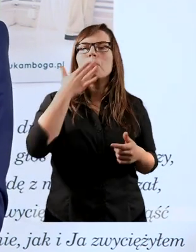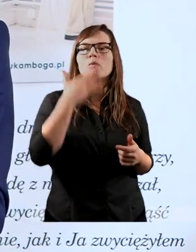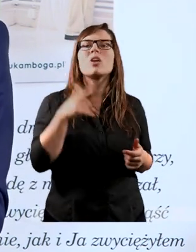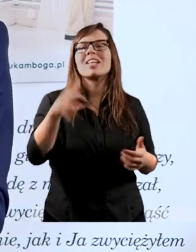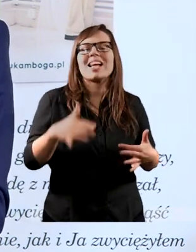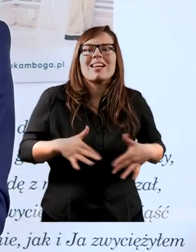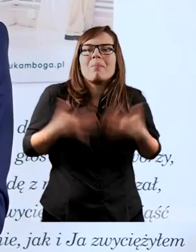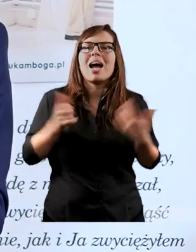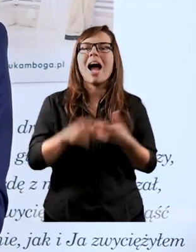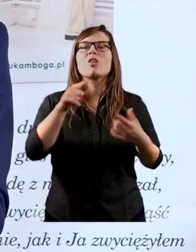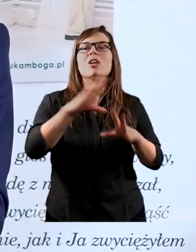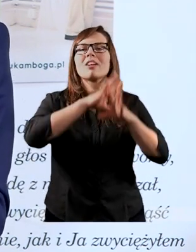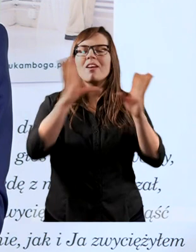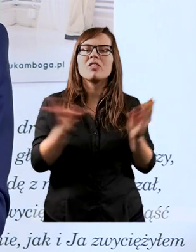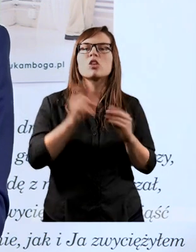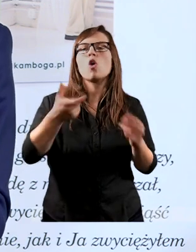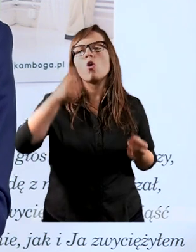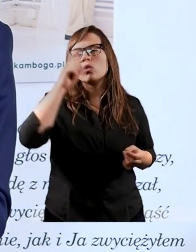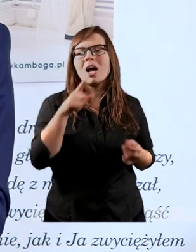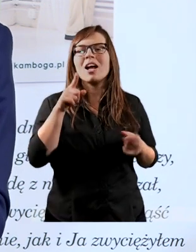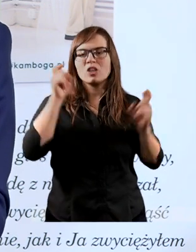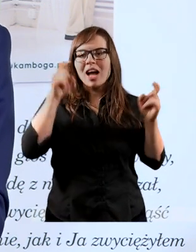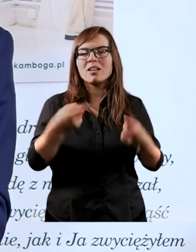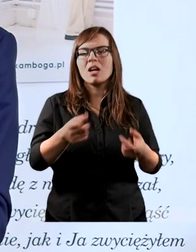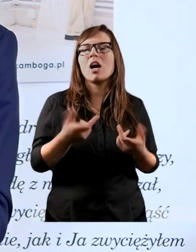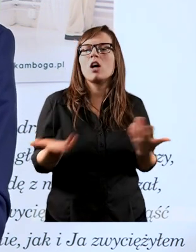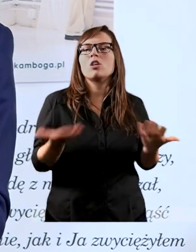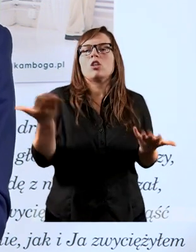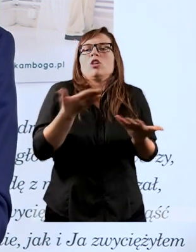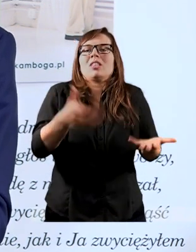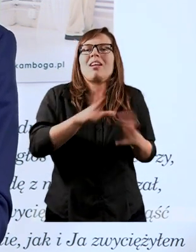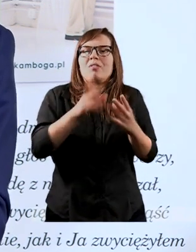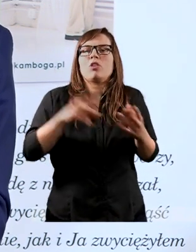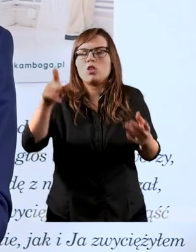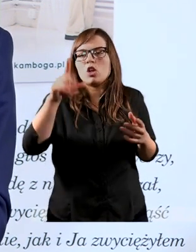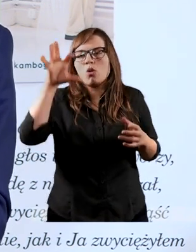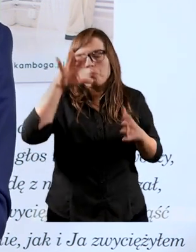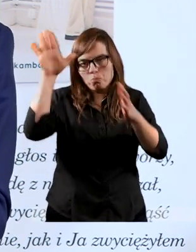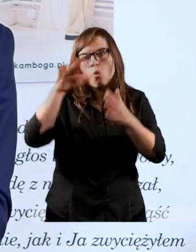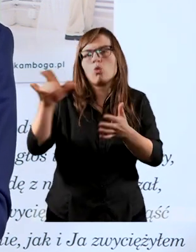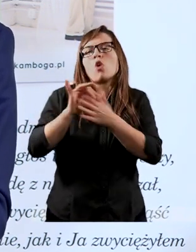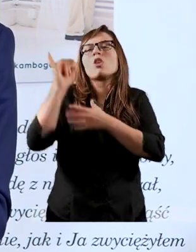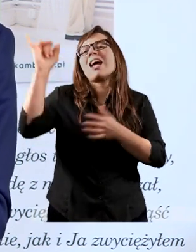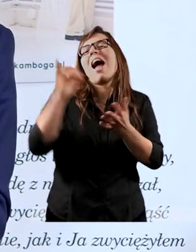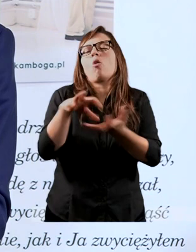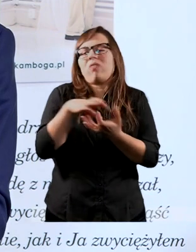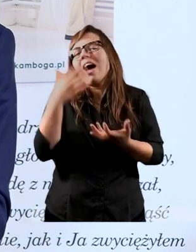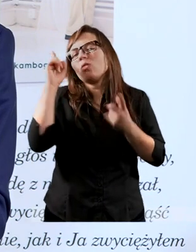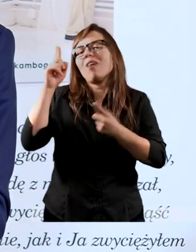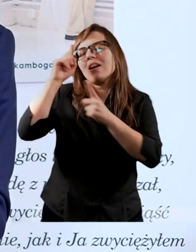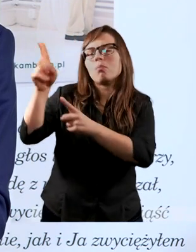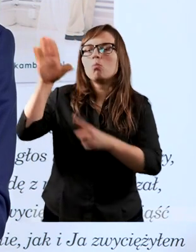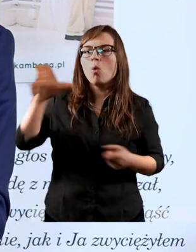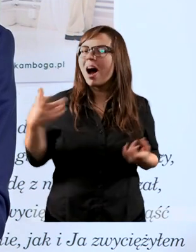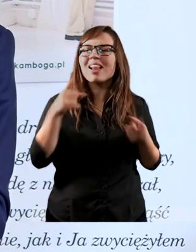jest inspiratorem tego, co ciemne, tego, co złe, a później mówi, widzicie, to Bóg wszystko, to jest Jego świat, nie? Więc